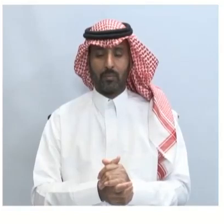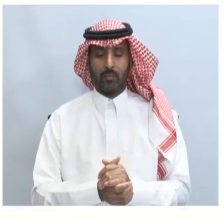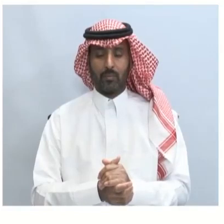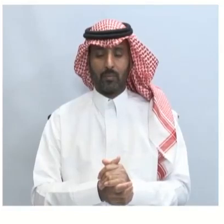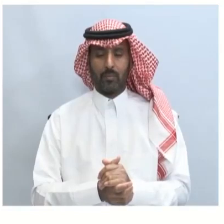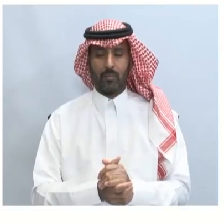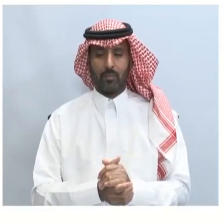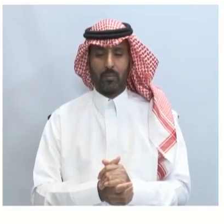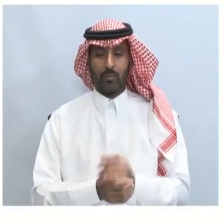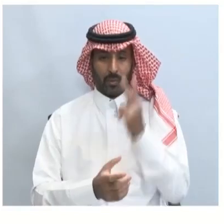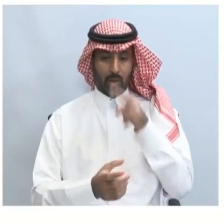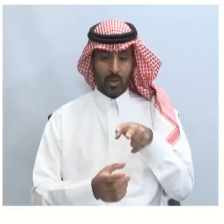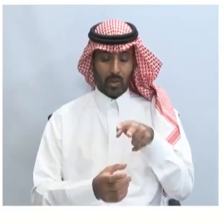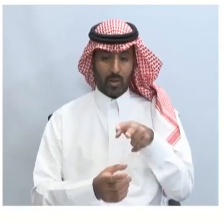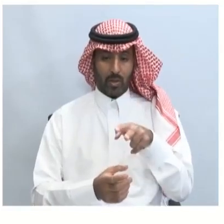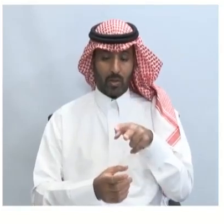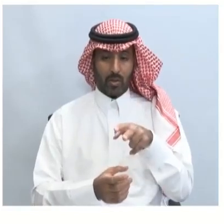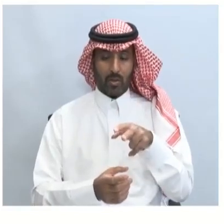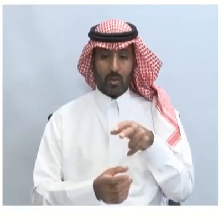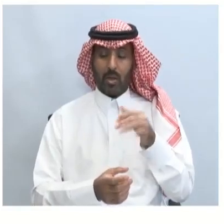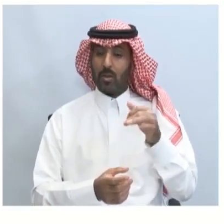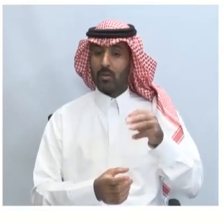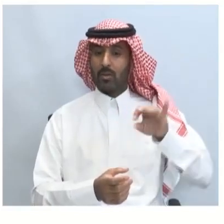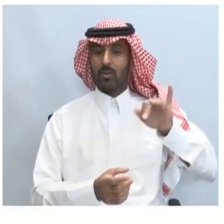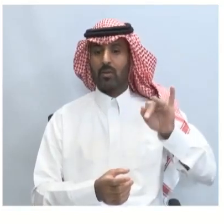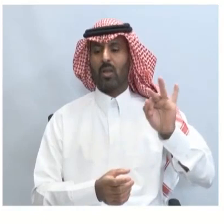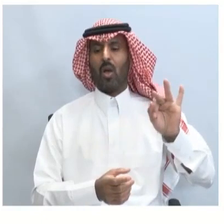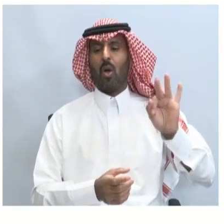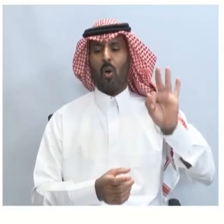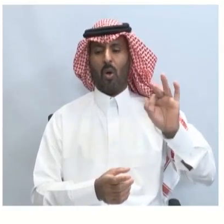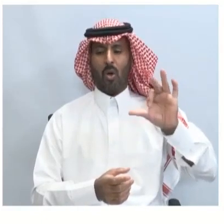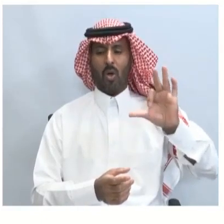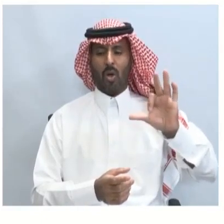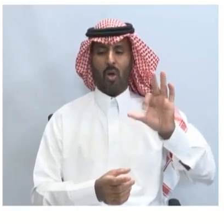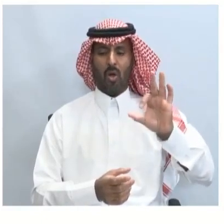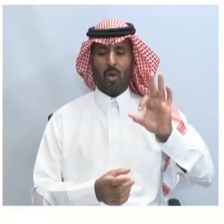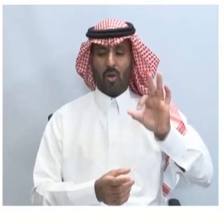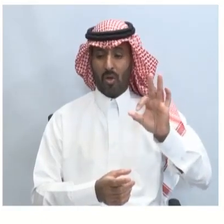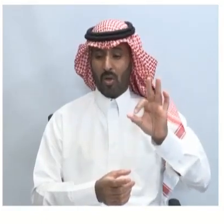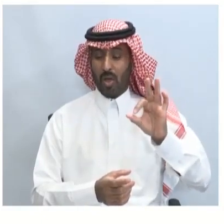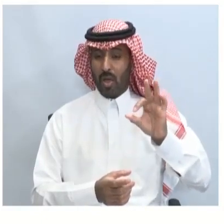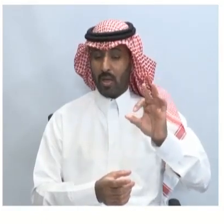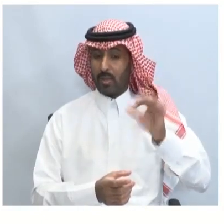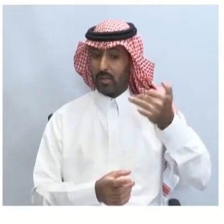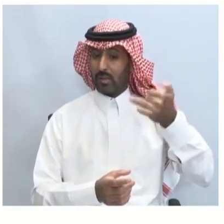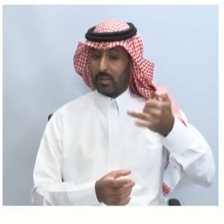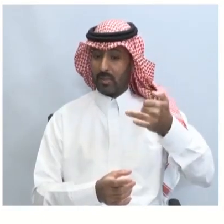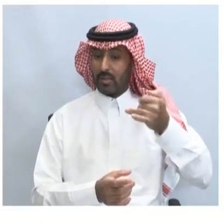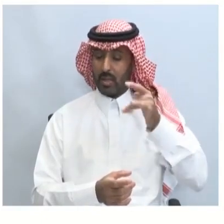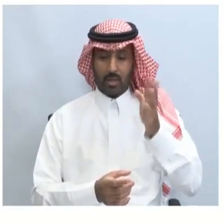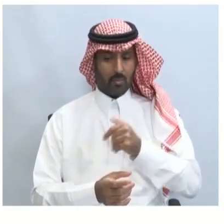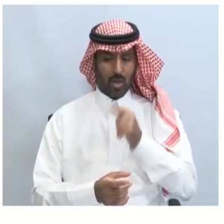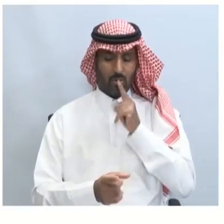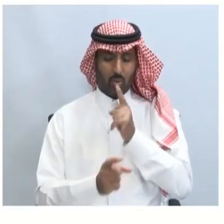المناسبه لاحظوا هذه اجلكم الله دوره مياه اتجنب التبول قائما واحافظ على